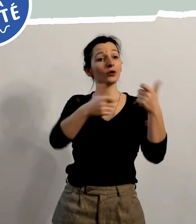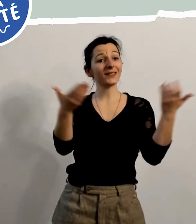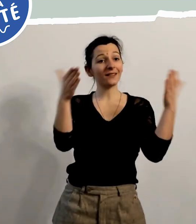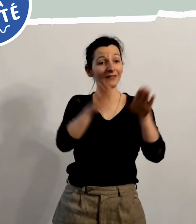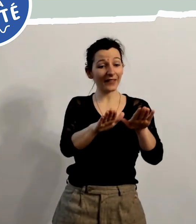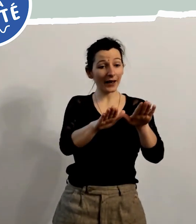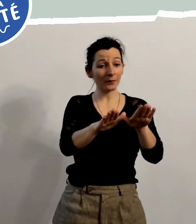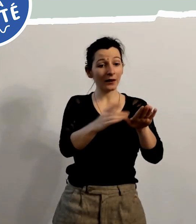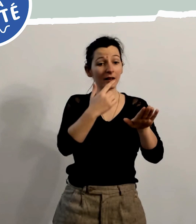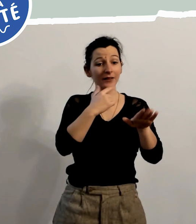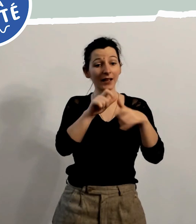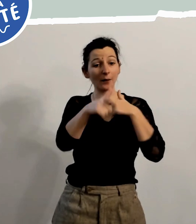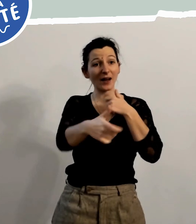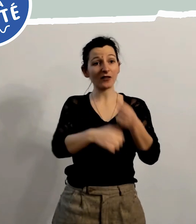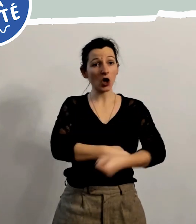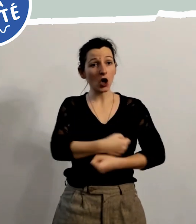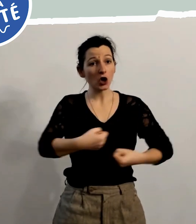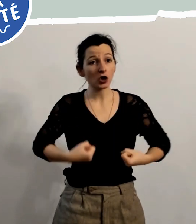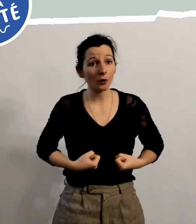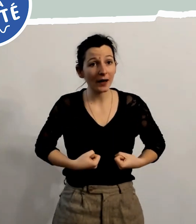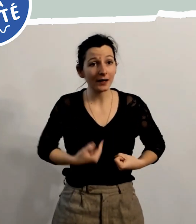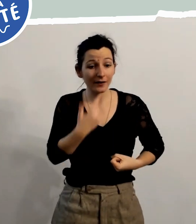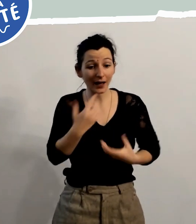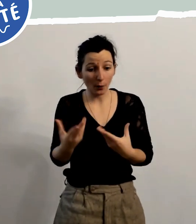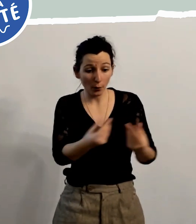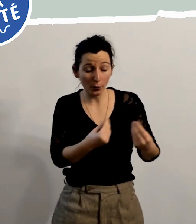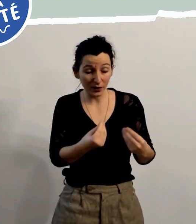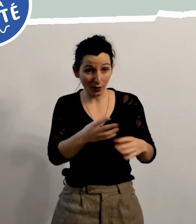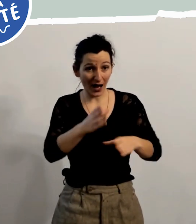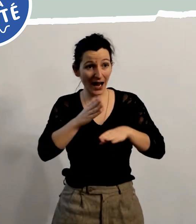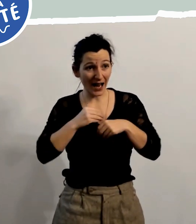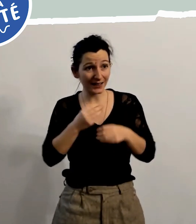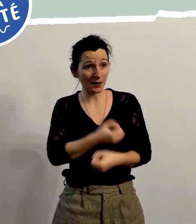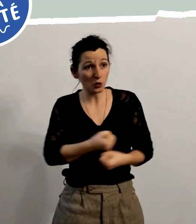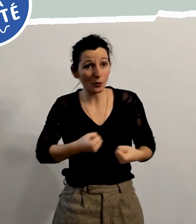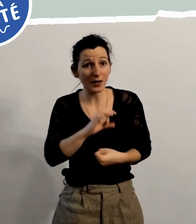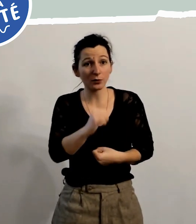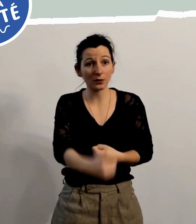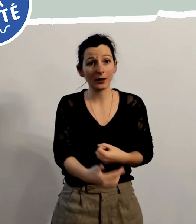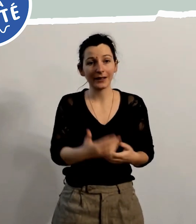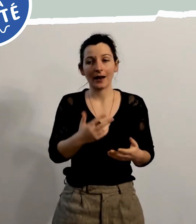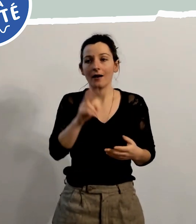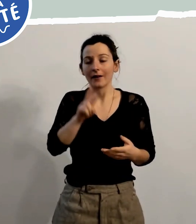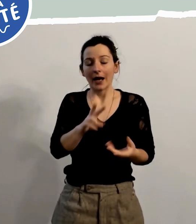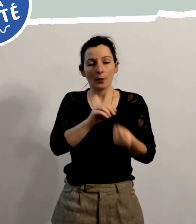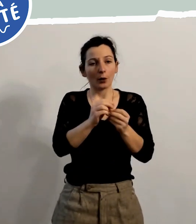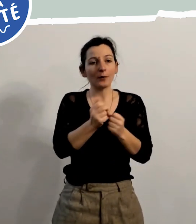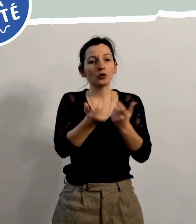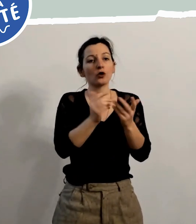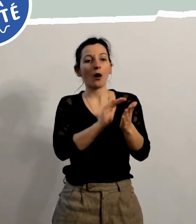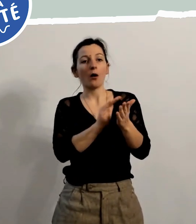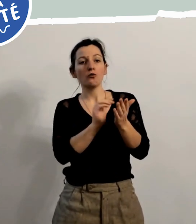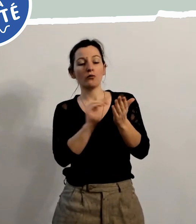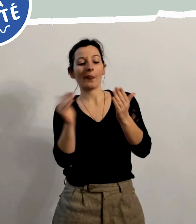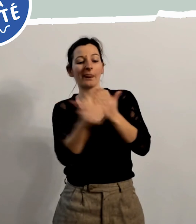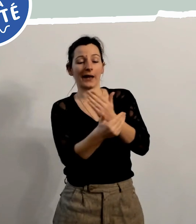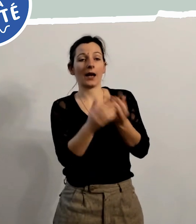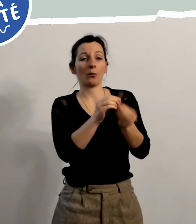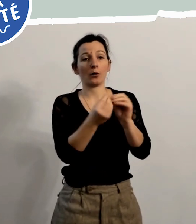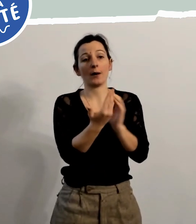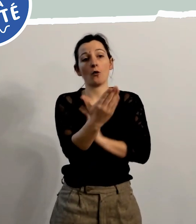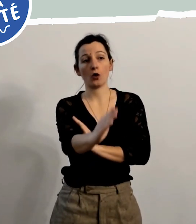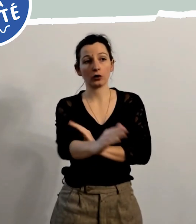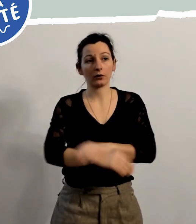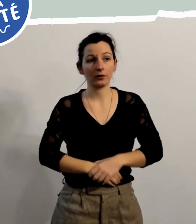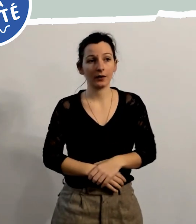faire du chômage? Est-ce que ça va être bien perçu au niveau de la population? Donc, vous voyez que c'est pas si simple que ça. Et nous, à notre échelle, voilà. C'est pas à